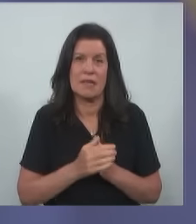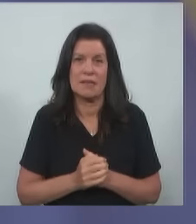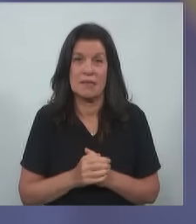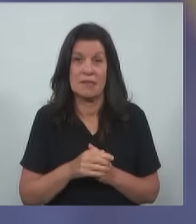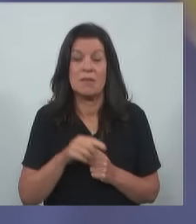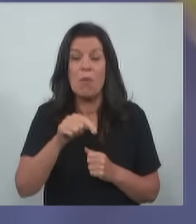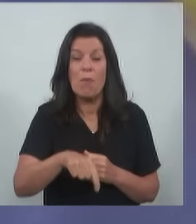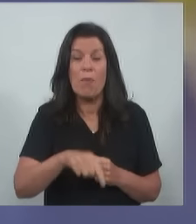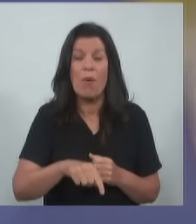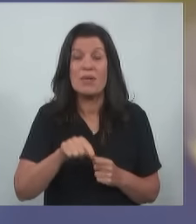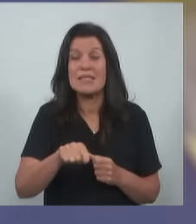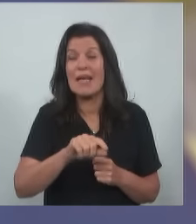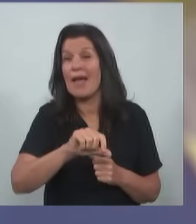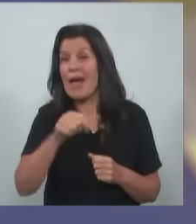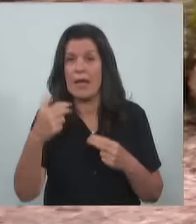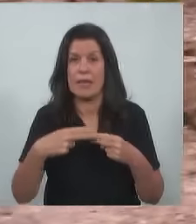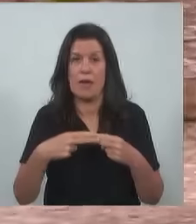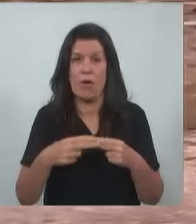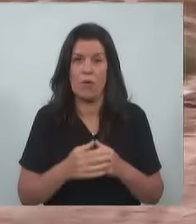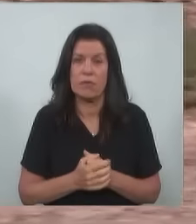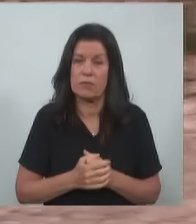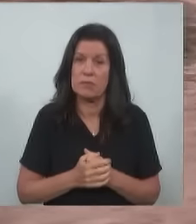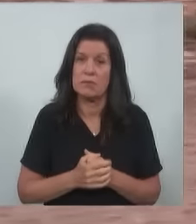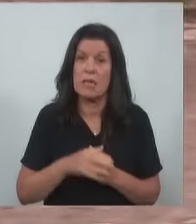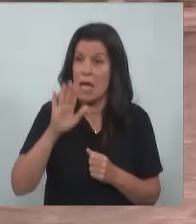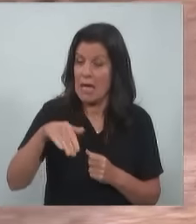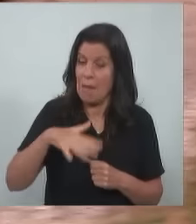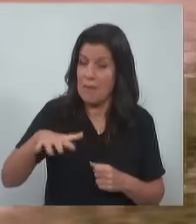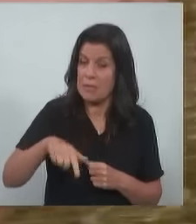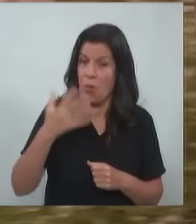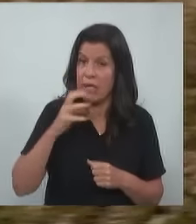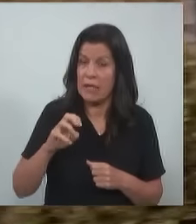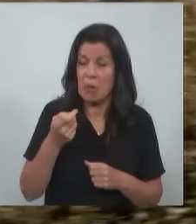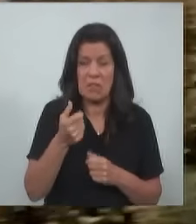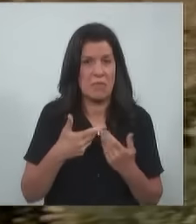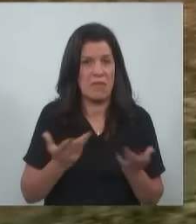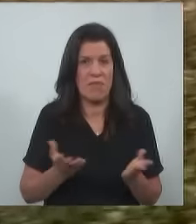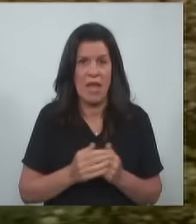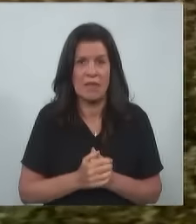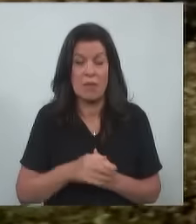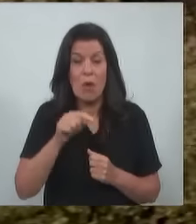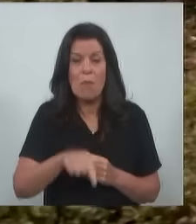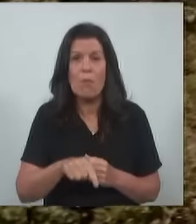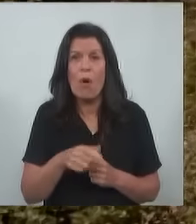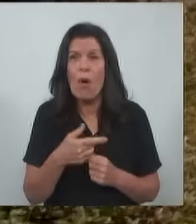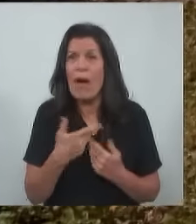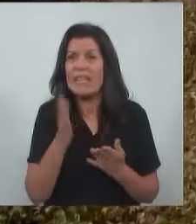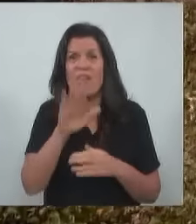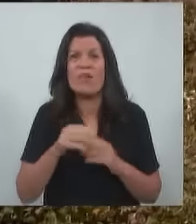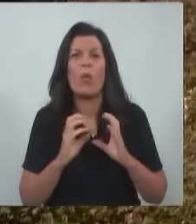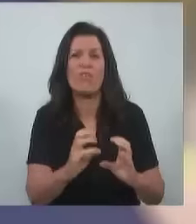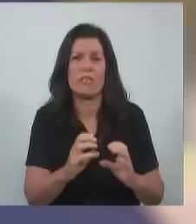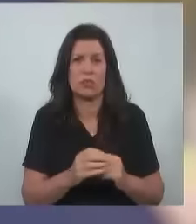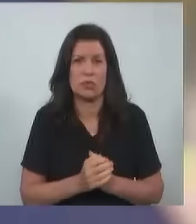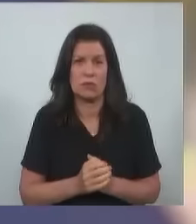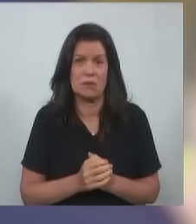פסיעות מהבית? גם אין כמעט בכנרת את זה. צריך לחצות את כביש 90, פה אתה לא חוצה כביש, אתה הולך למים, ויש בתי מלון